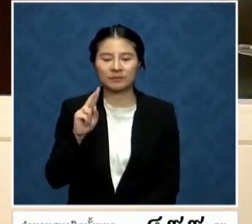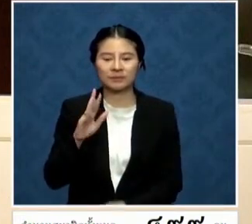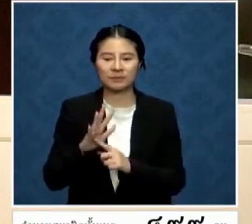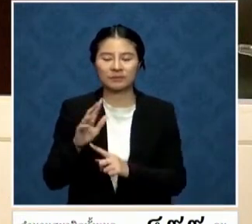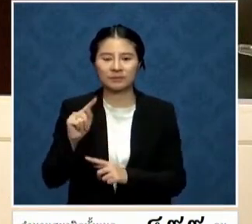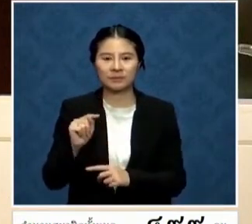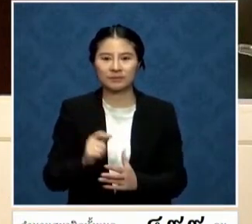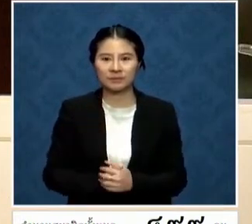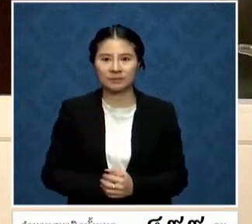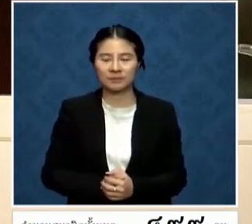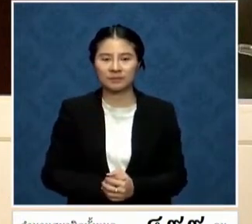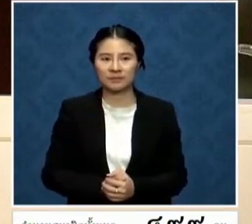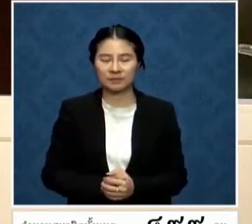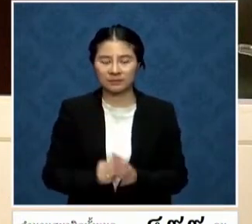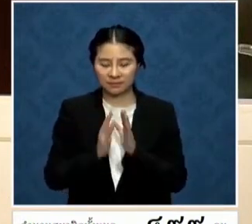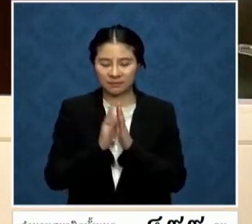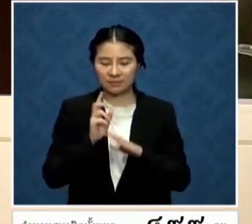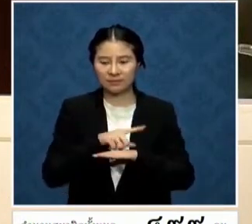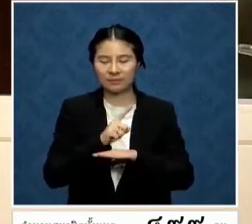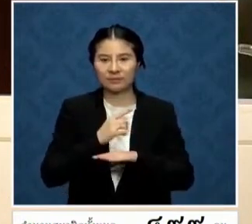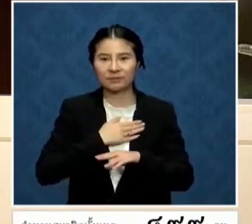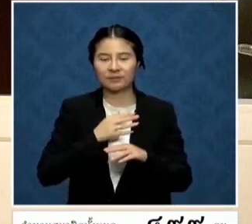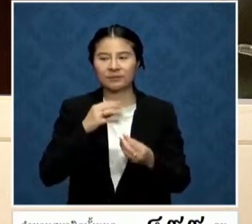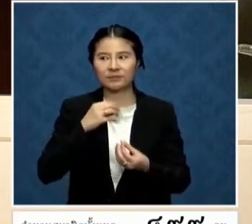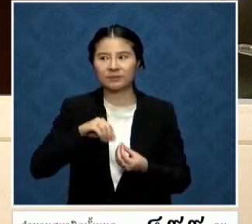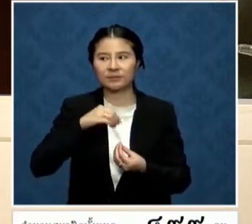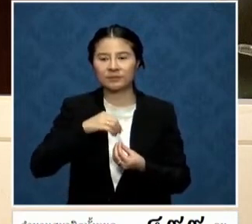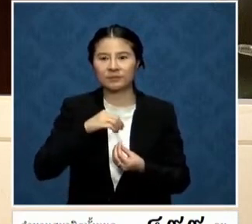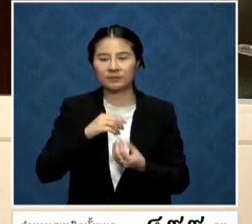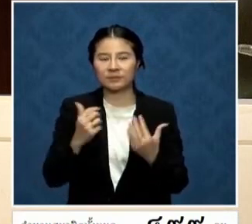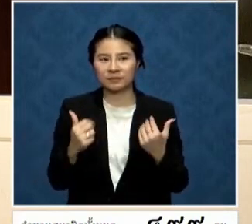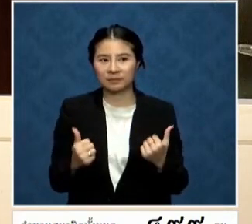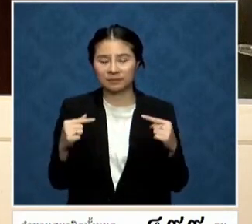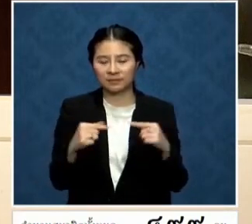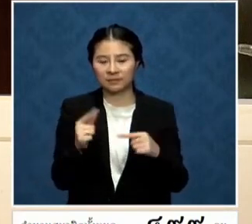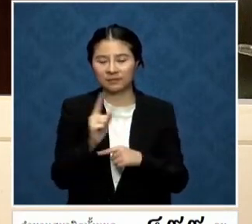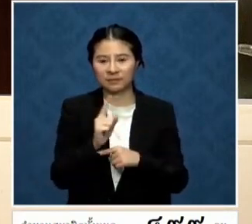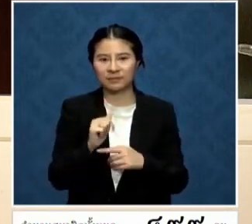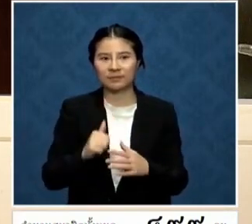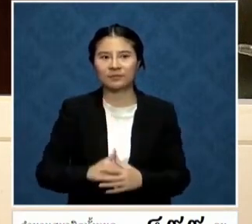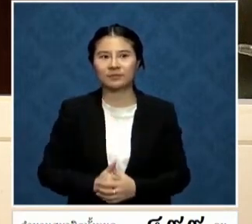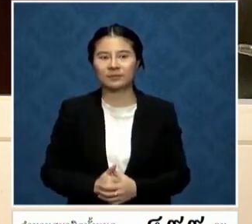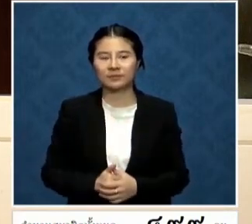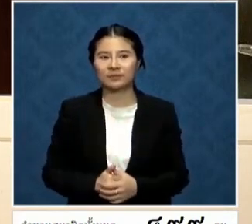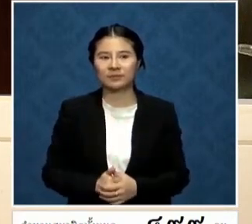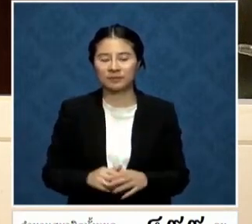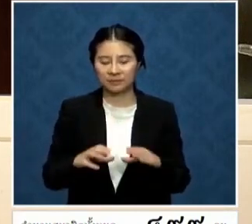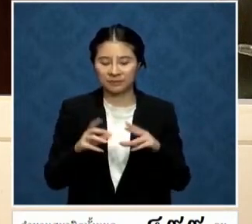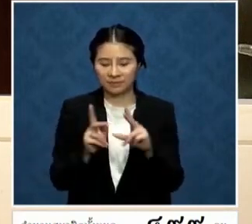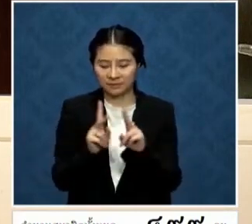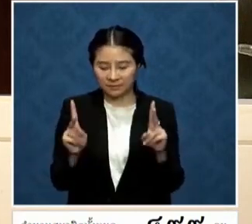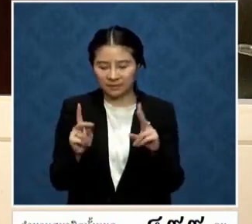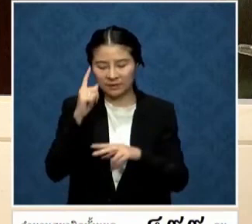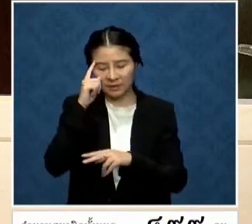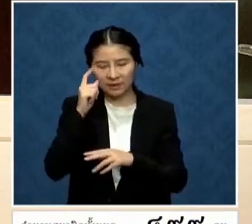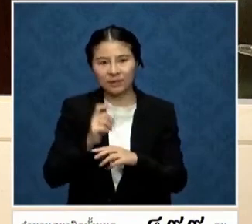ขอบคุณครับครับท่านประธานผมจิรัตทองสุวรรณู้แทนราษฎรฉาเชียงทาพรคเกล้าไกลครับก็เอ่อผมก็อยากเห็นครับว่ากรรมาธิการชุดนี้